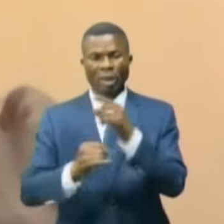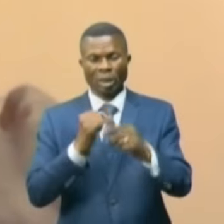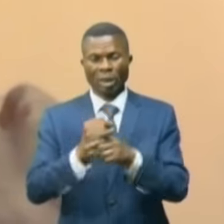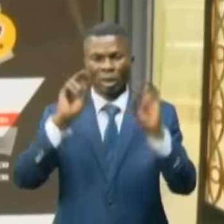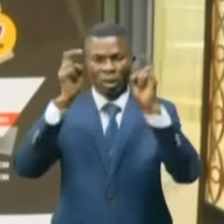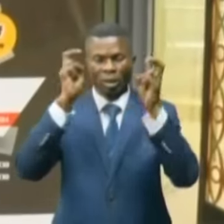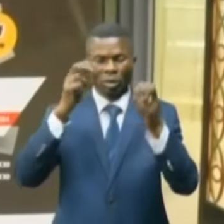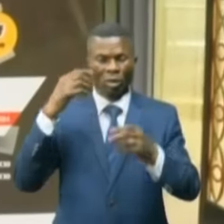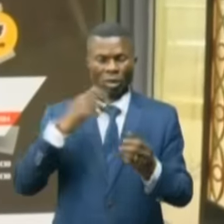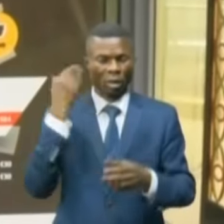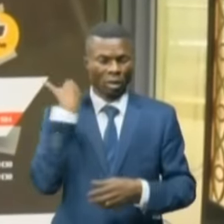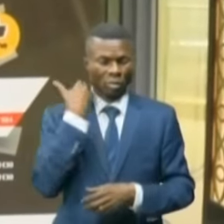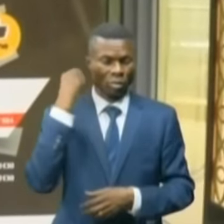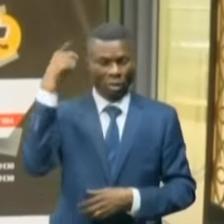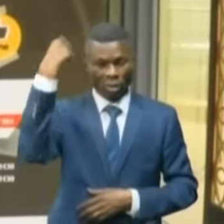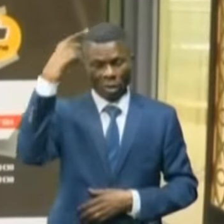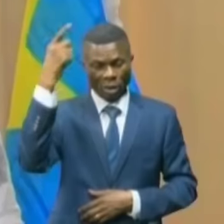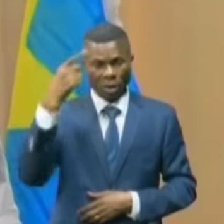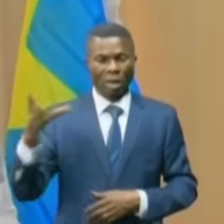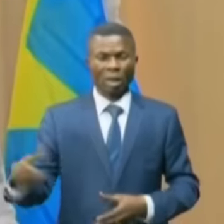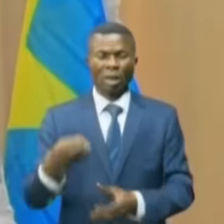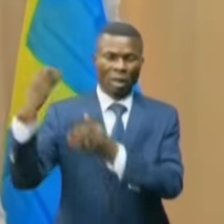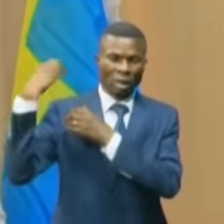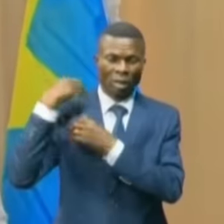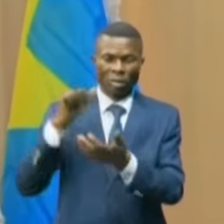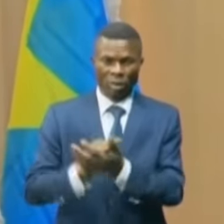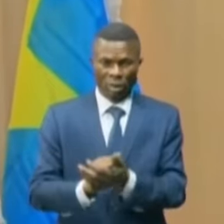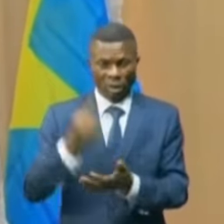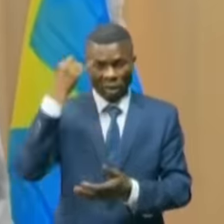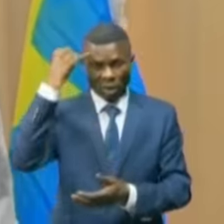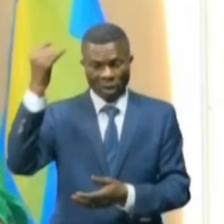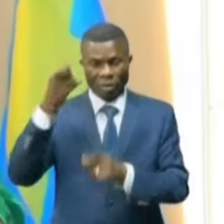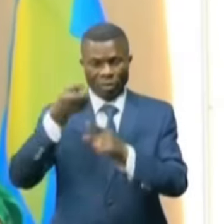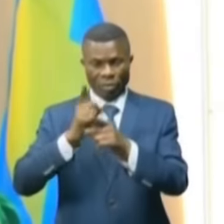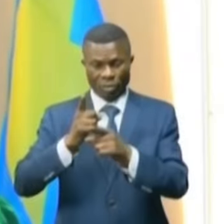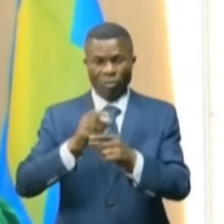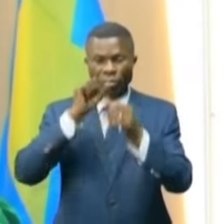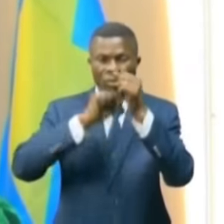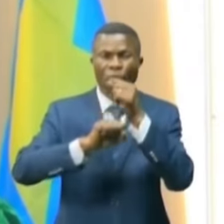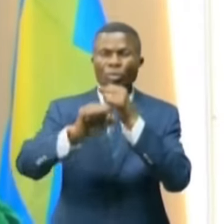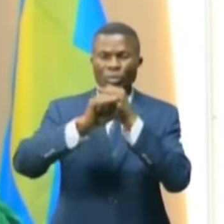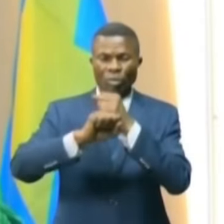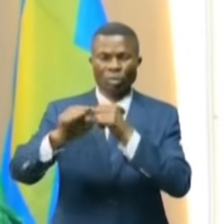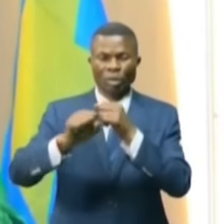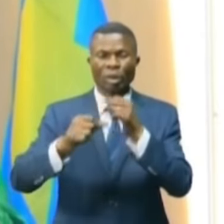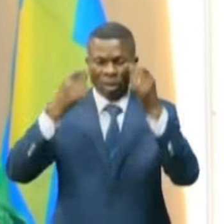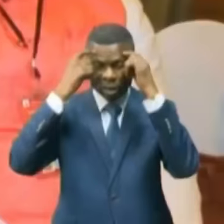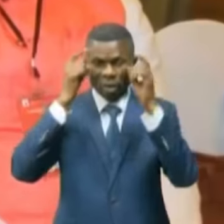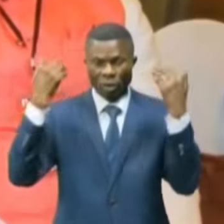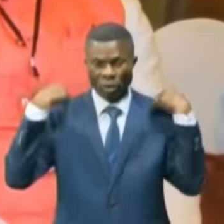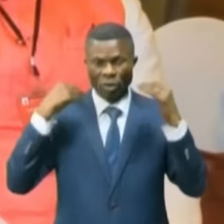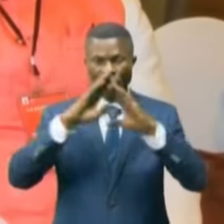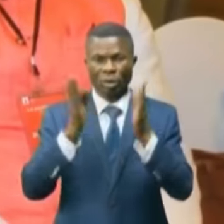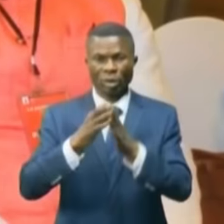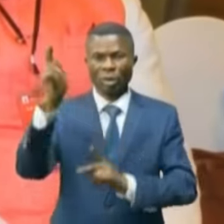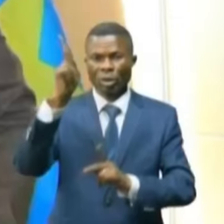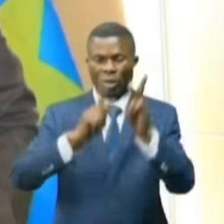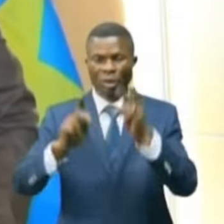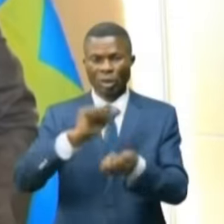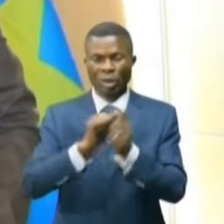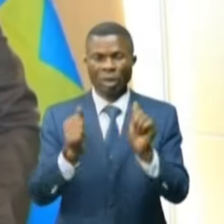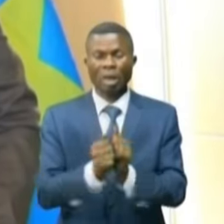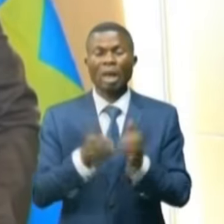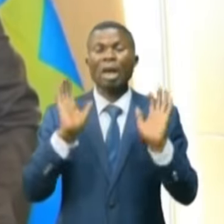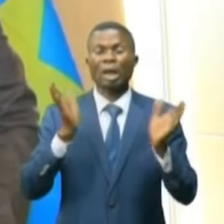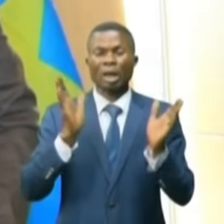La dépression, indice et prise en charge », une initiative visant la sensibilisation des décideurs et de la population sur les